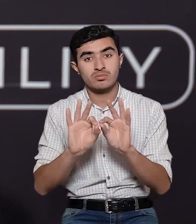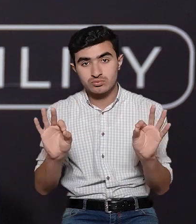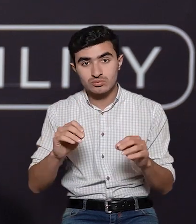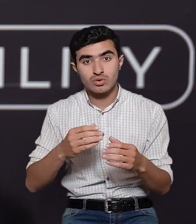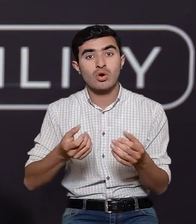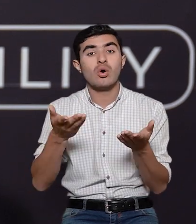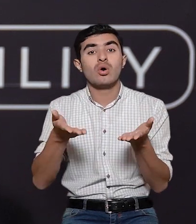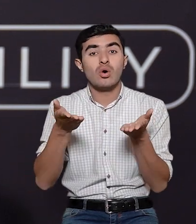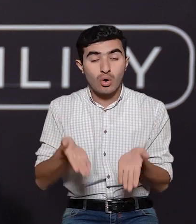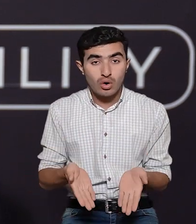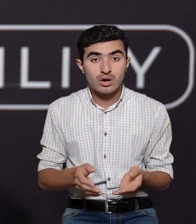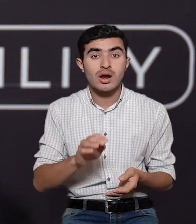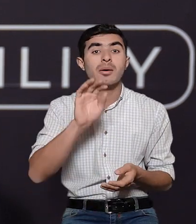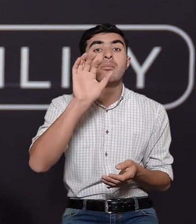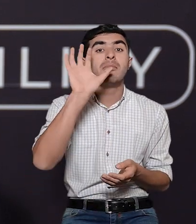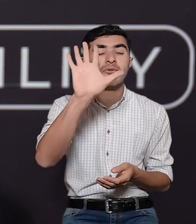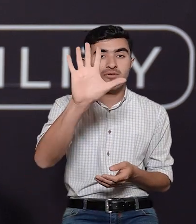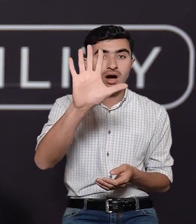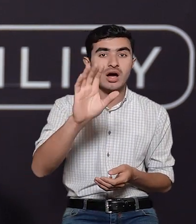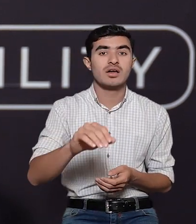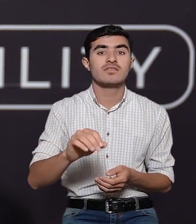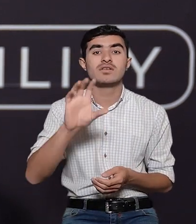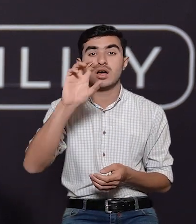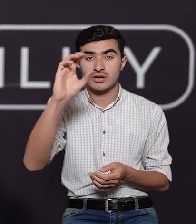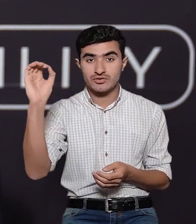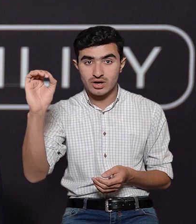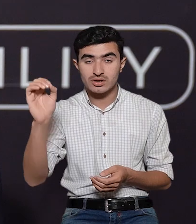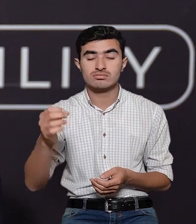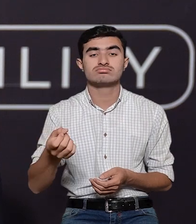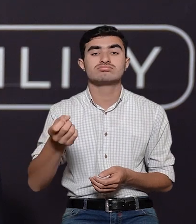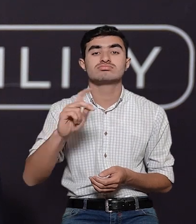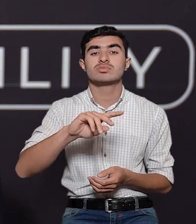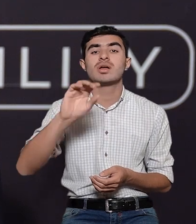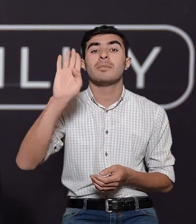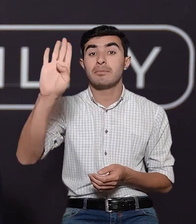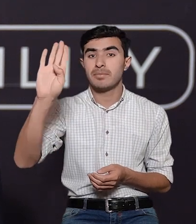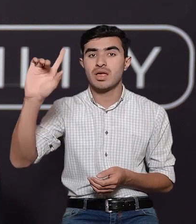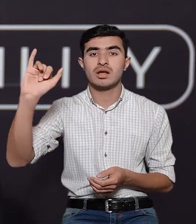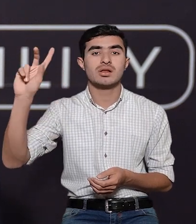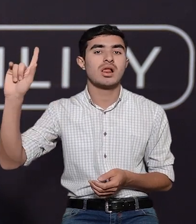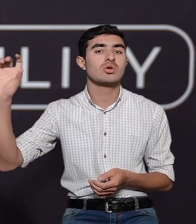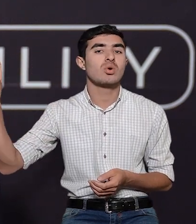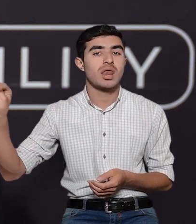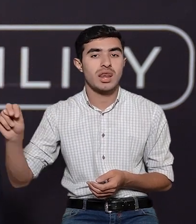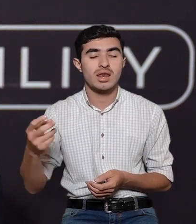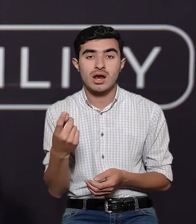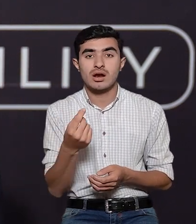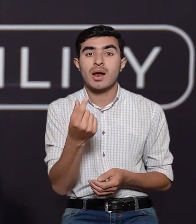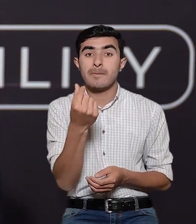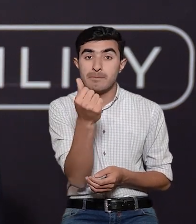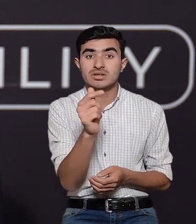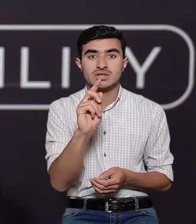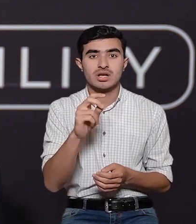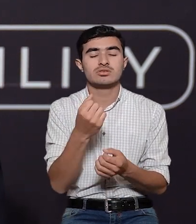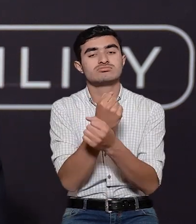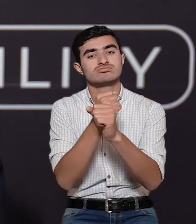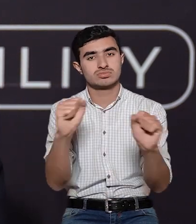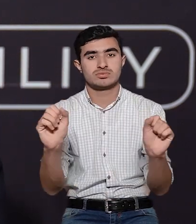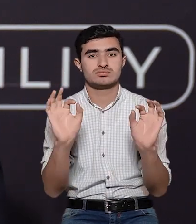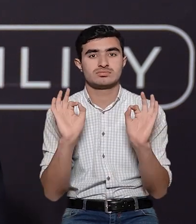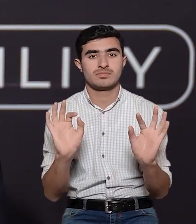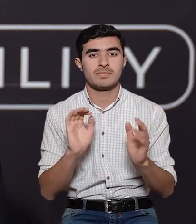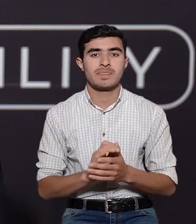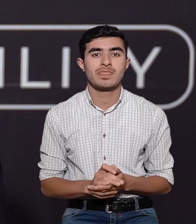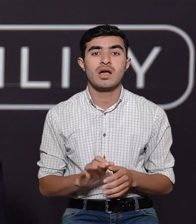تک 500 ارب سے زیادہ کے نقصانات بچا چکی ہے۔ میں یہی سوچتا تھا کہ ہر کوئی کہتا تھا یہ ممکن